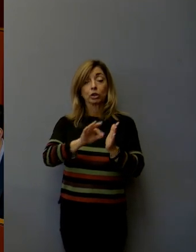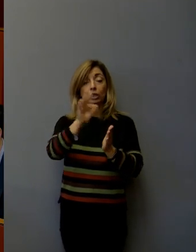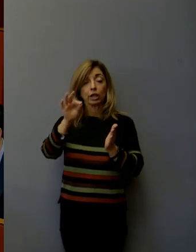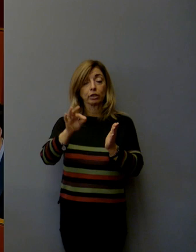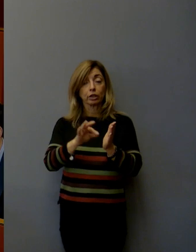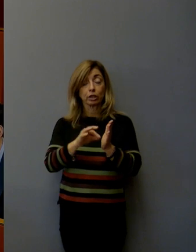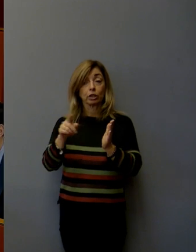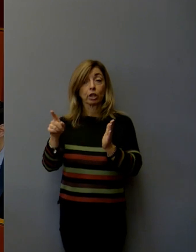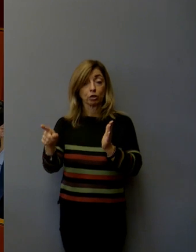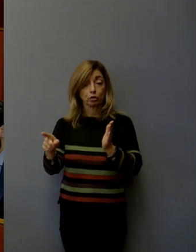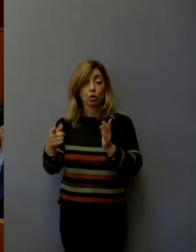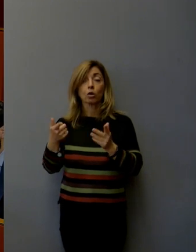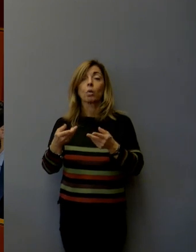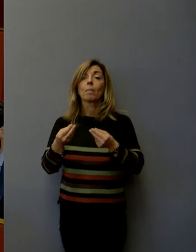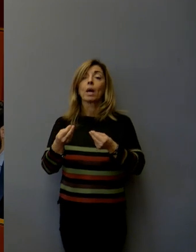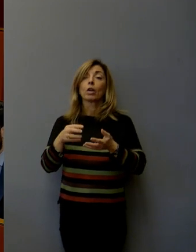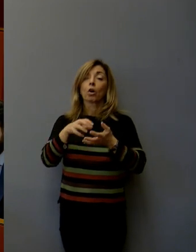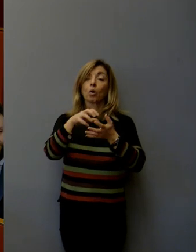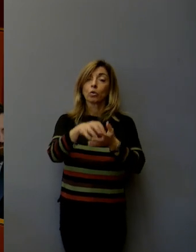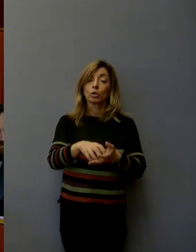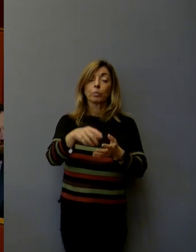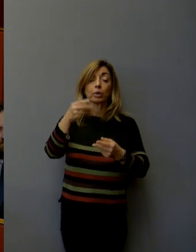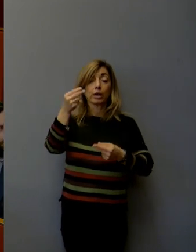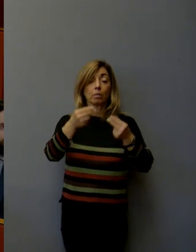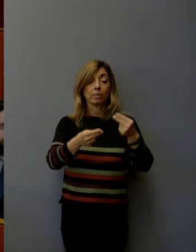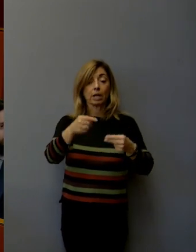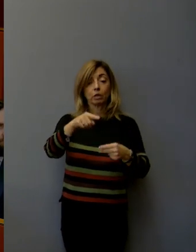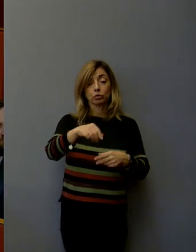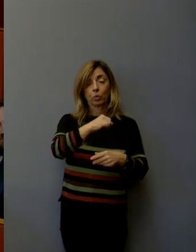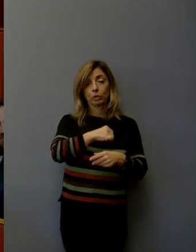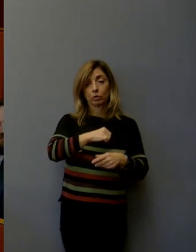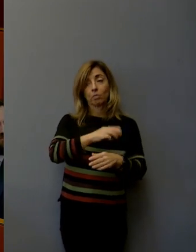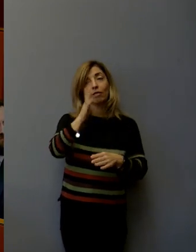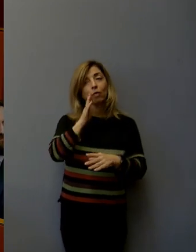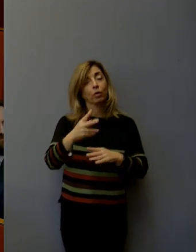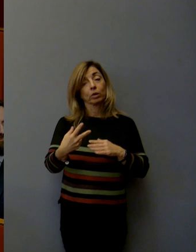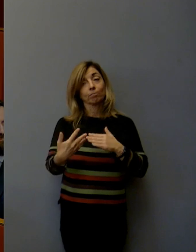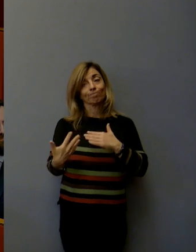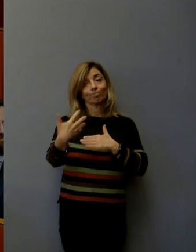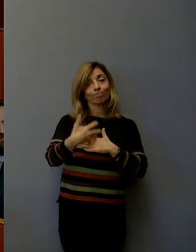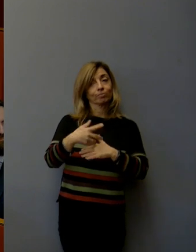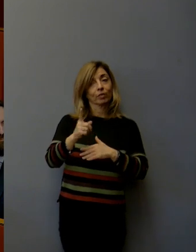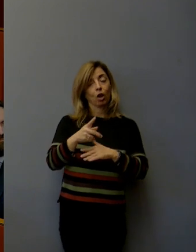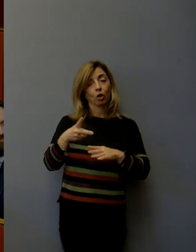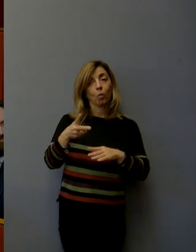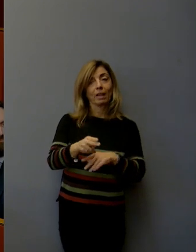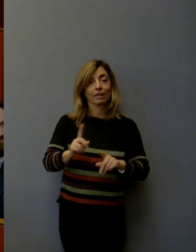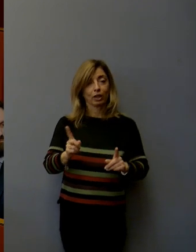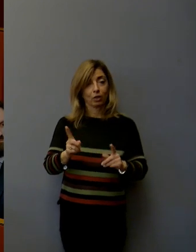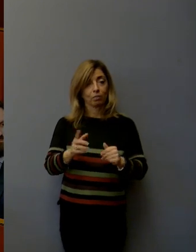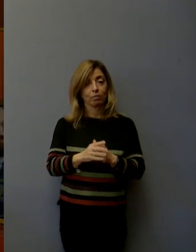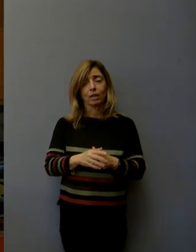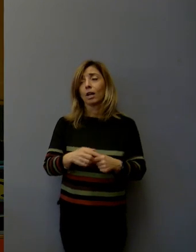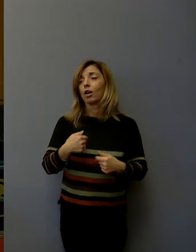state imposte non interrompa non mi interrompa La prego non mi interro No no poi no no non interrompa No guardi Abbia pazienza